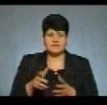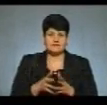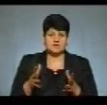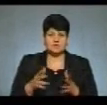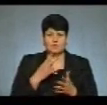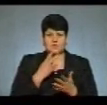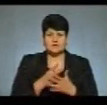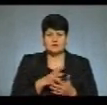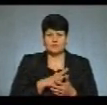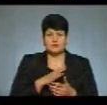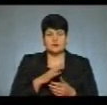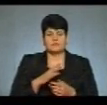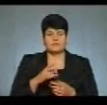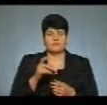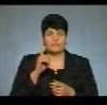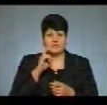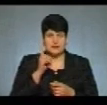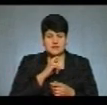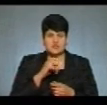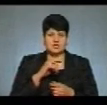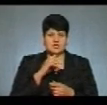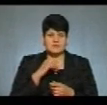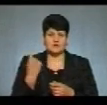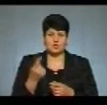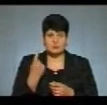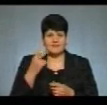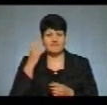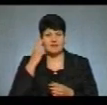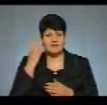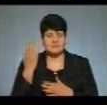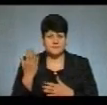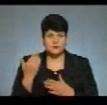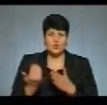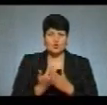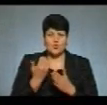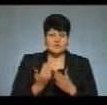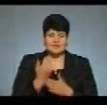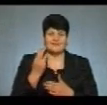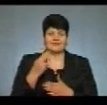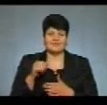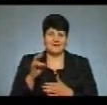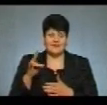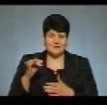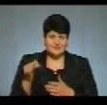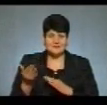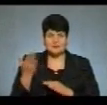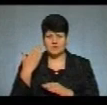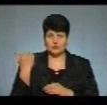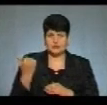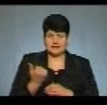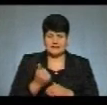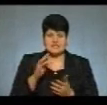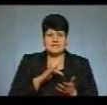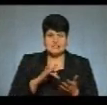у Львівській, Вінницькій, Рівненській і Чернівецькій областях, а також у Києві. Оновлені дані з урахуванням інформації за минулий тиждень